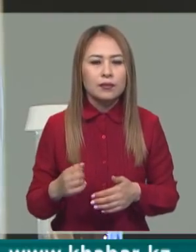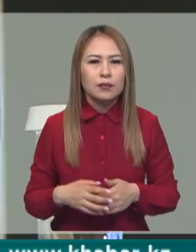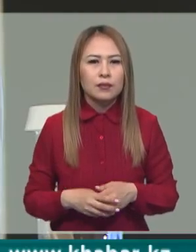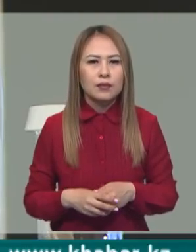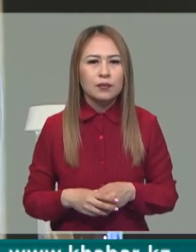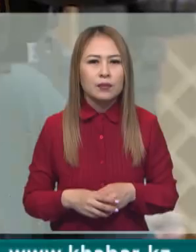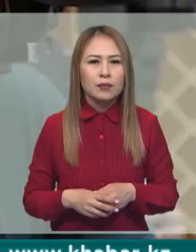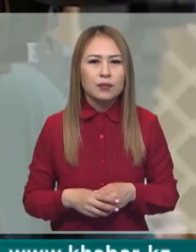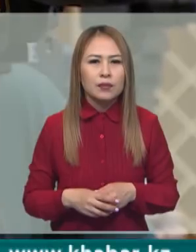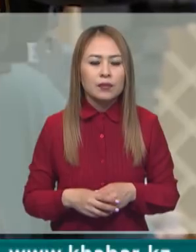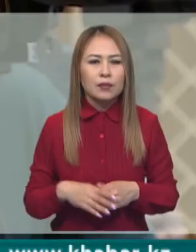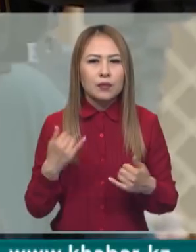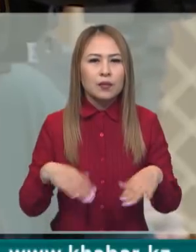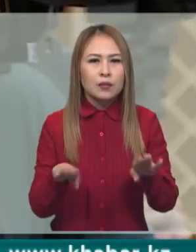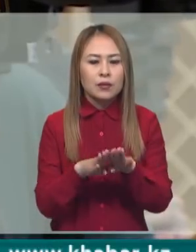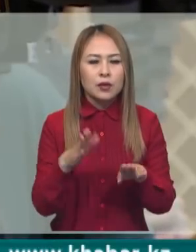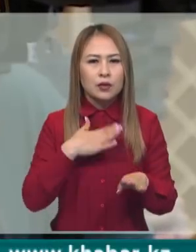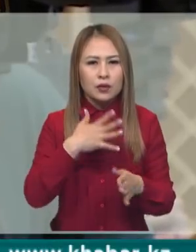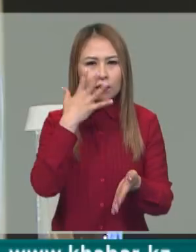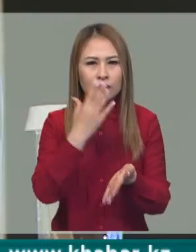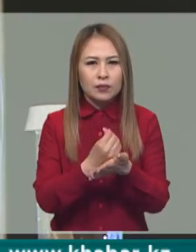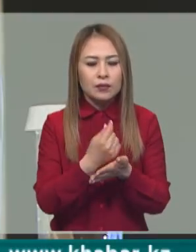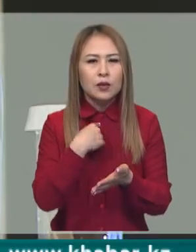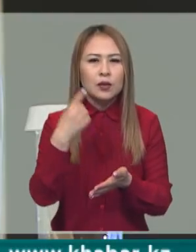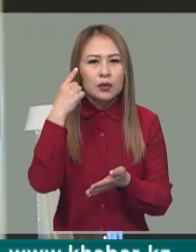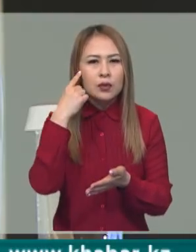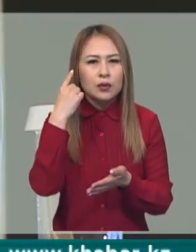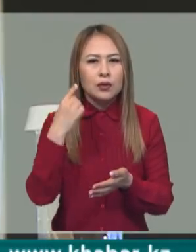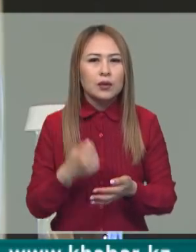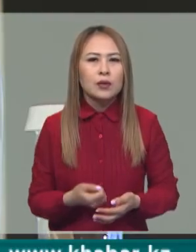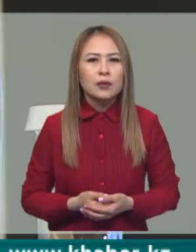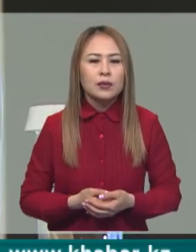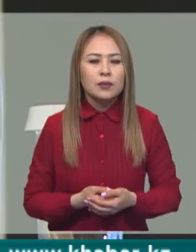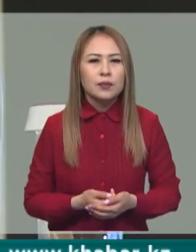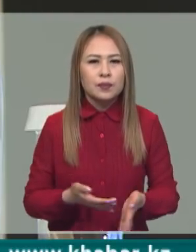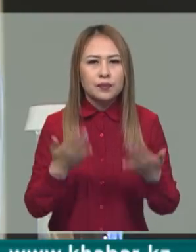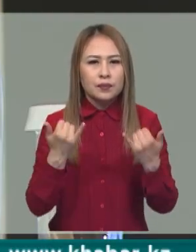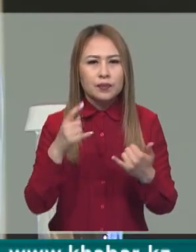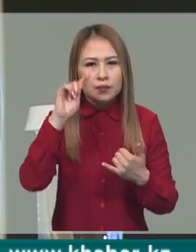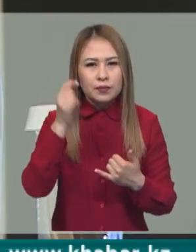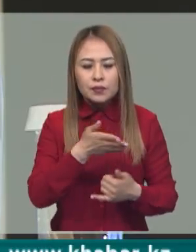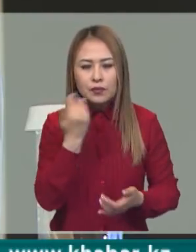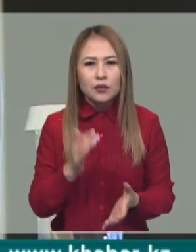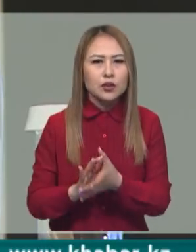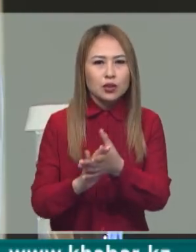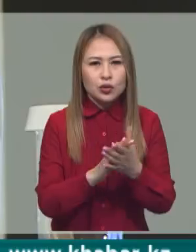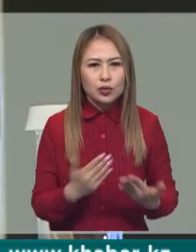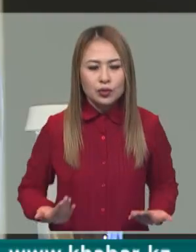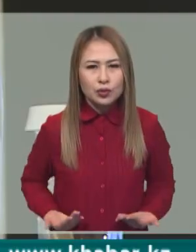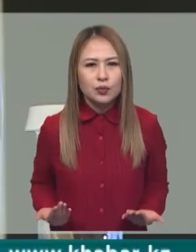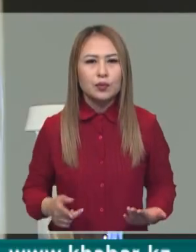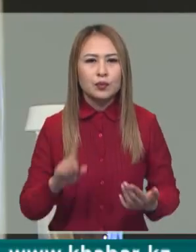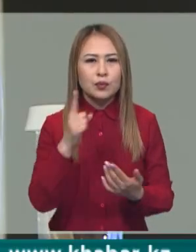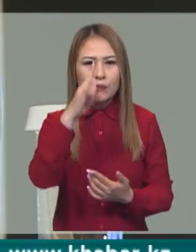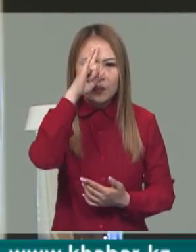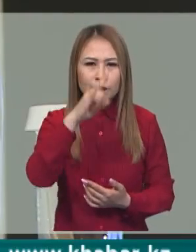Әлия Молдағұлова болады. Сондықтан мен де өзіме ойлағанмын, қазіргі соғыс жоқ, бейбітшілік уақытта біздің